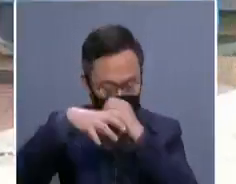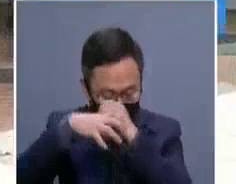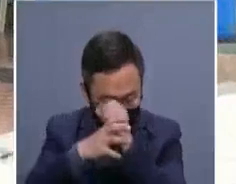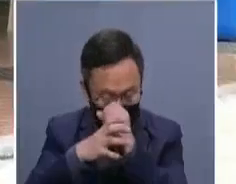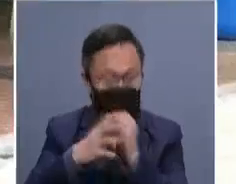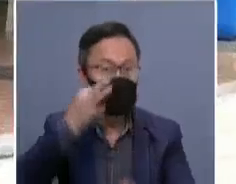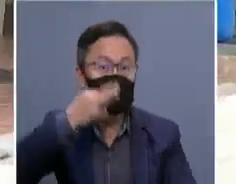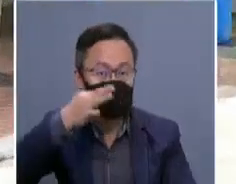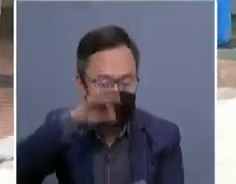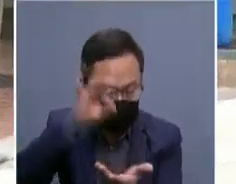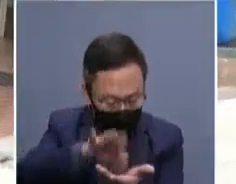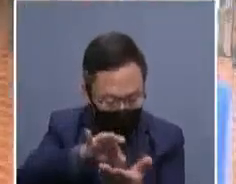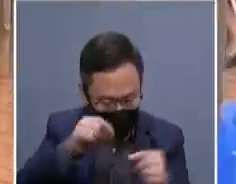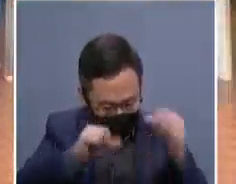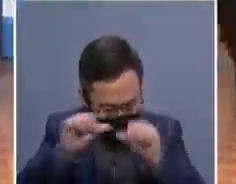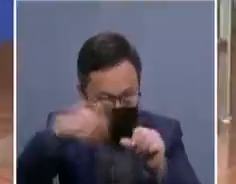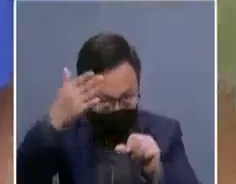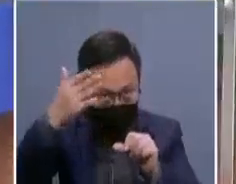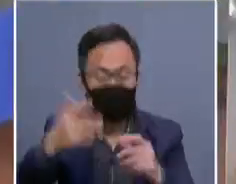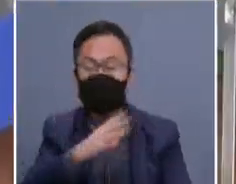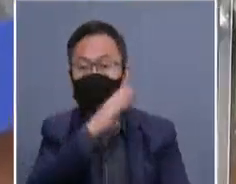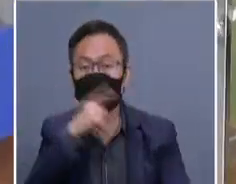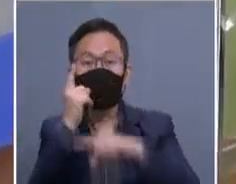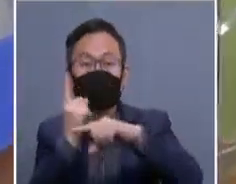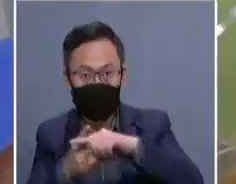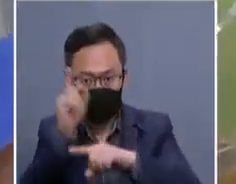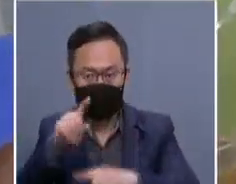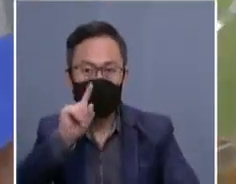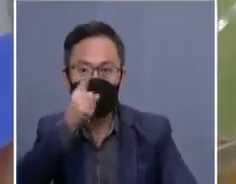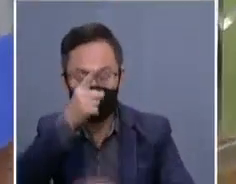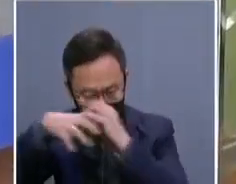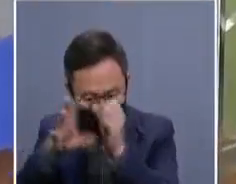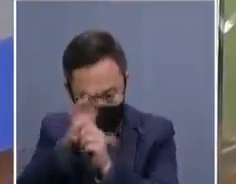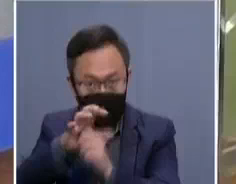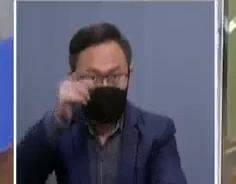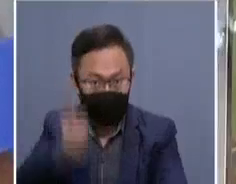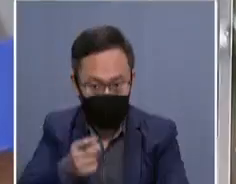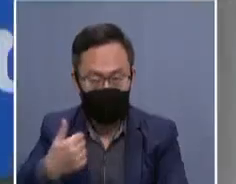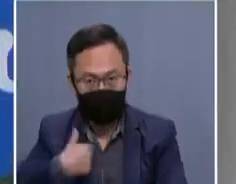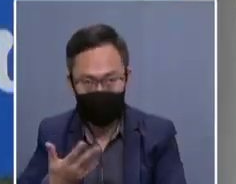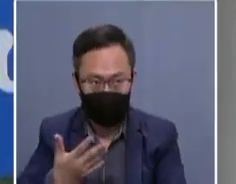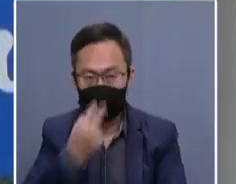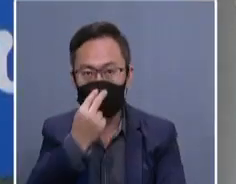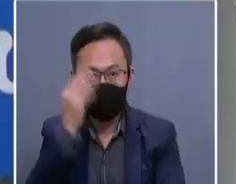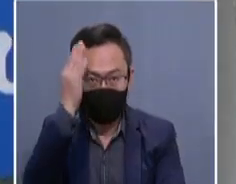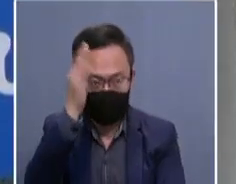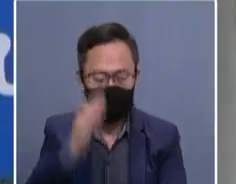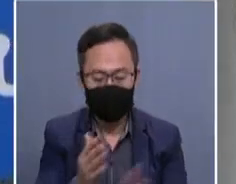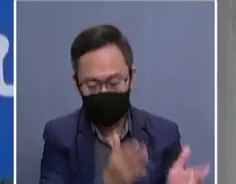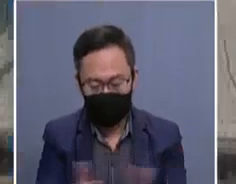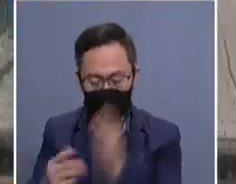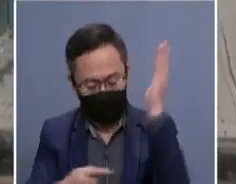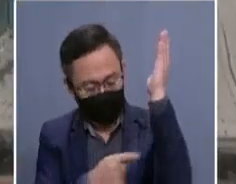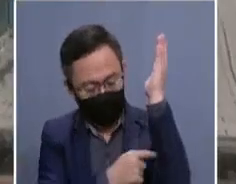กครั้งหนึ่งเพื่อความชัดเจนนะคะเราไปกันที่สงขลาค่ะที่บริเวณสนามสะบัว